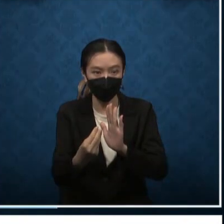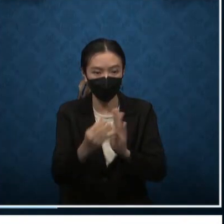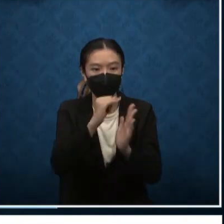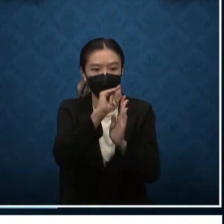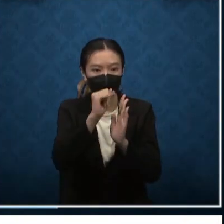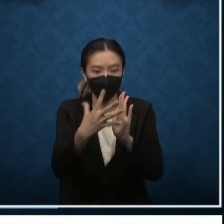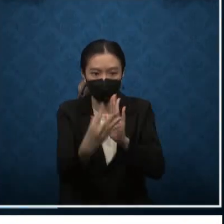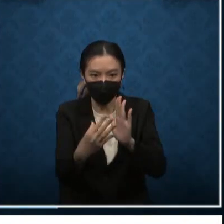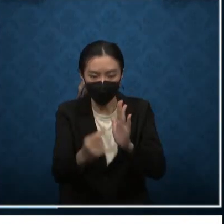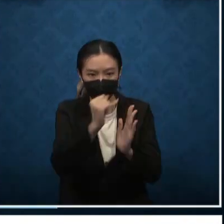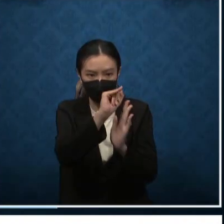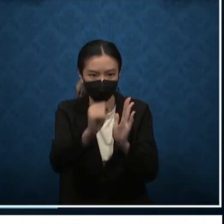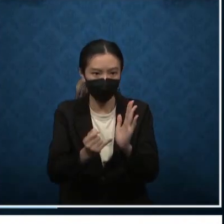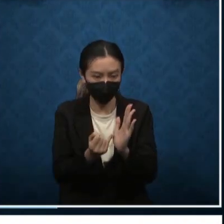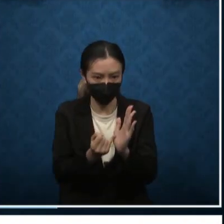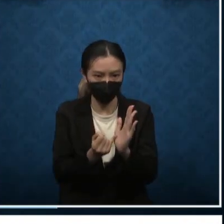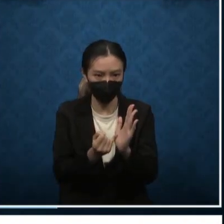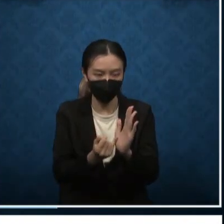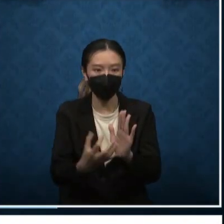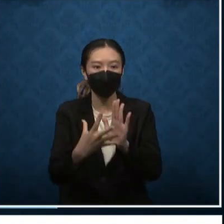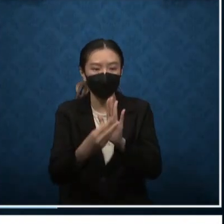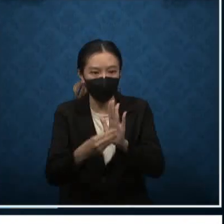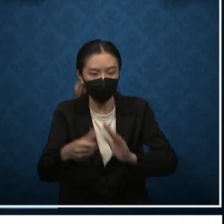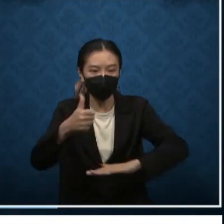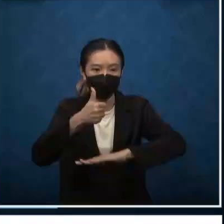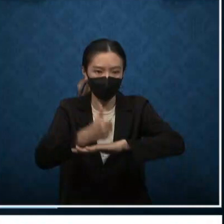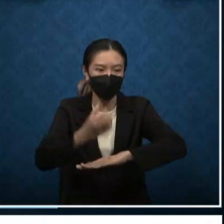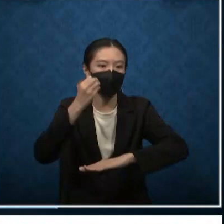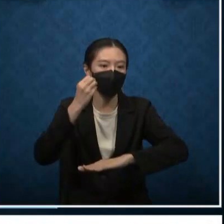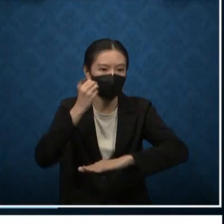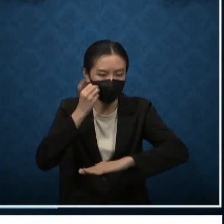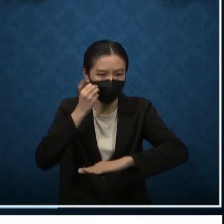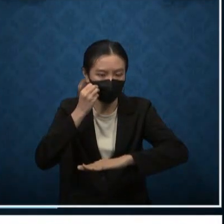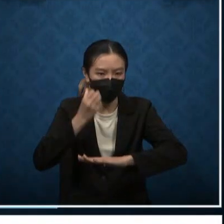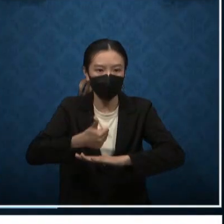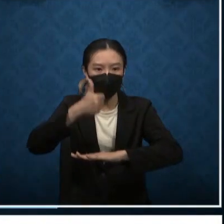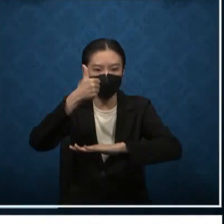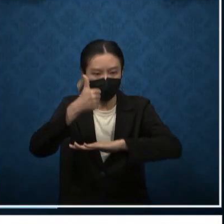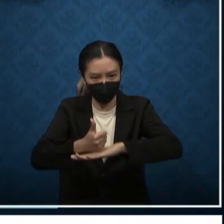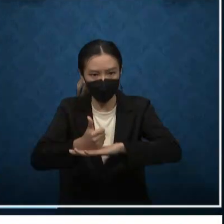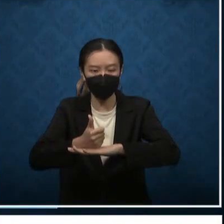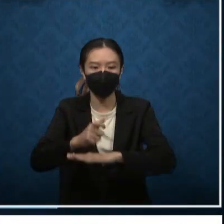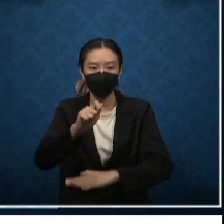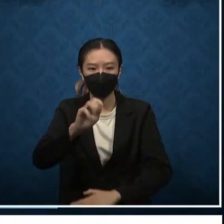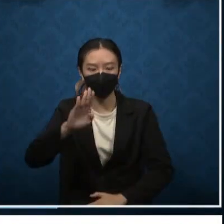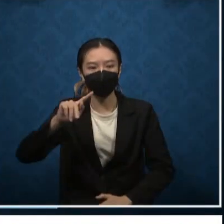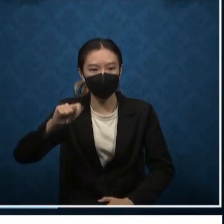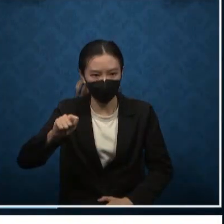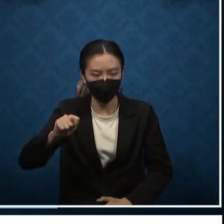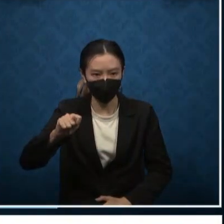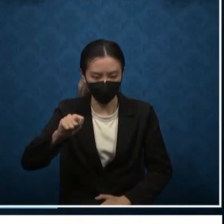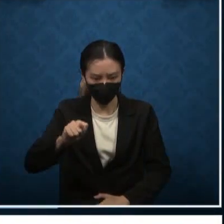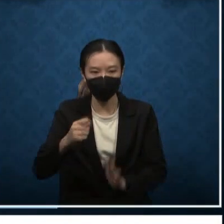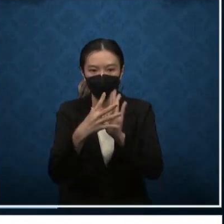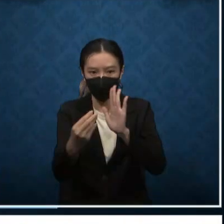ั่ voteที่ประชุมส่ลก BURที่ปชุมการณ fellowshipboardและทประชุมของผู้ปหารองคลปกคตส่นท้องถุ่นทาบ